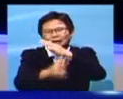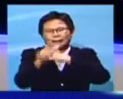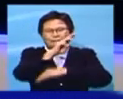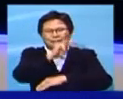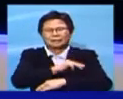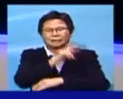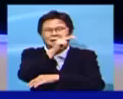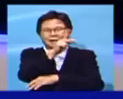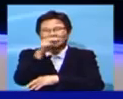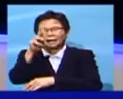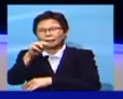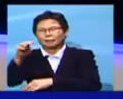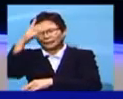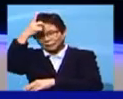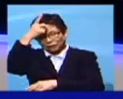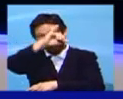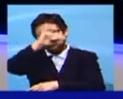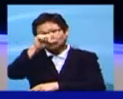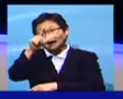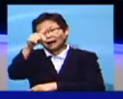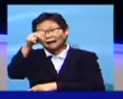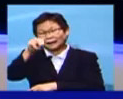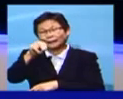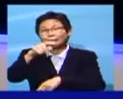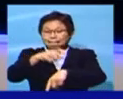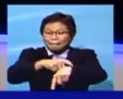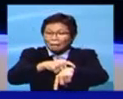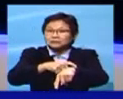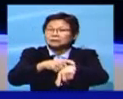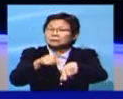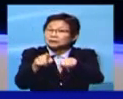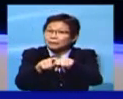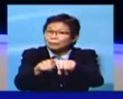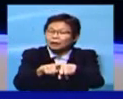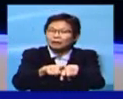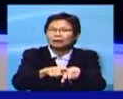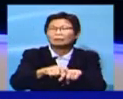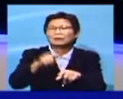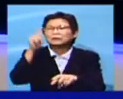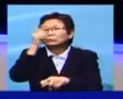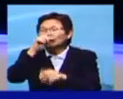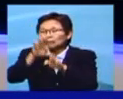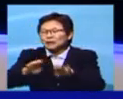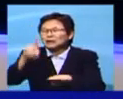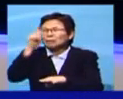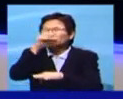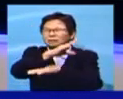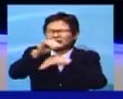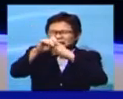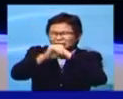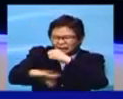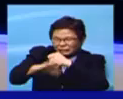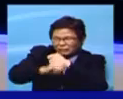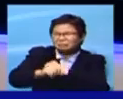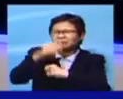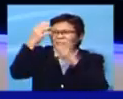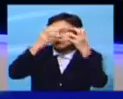komunikasi dan multimedia Datuk jalani Johari pada masa sama menapis sebarang berita palsu dan iklan yang